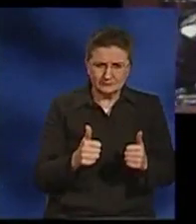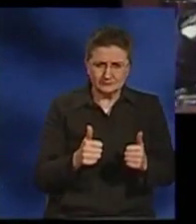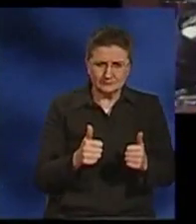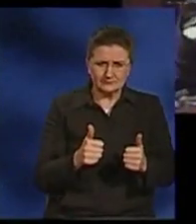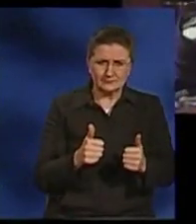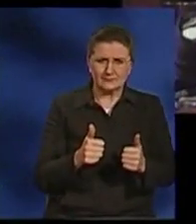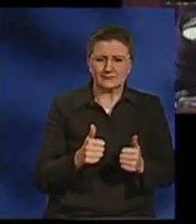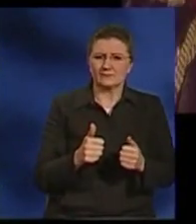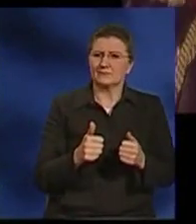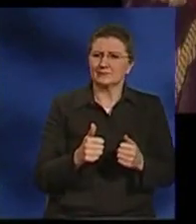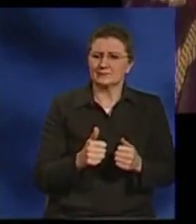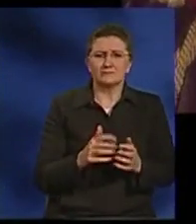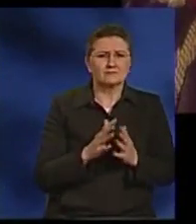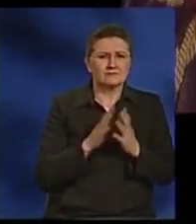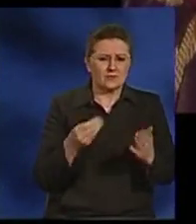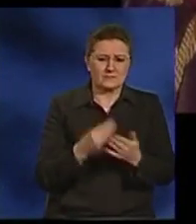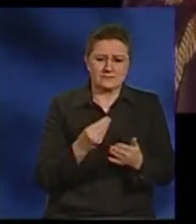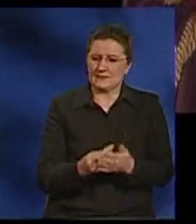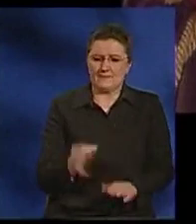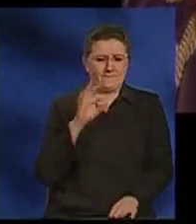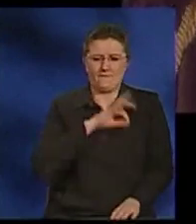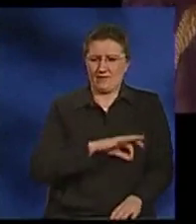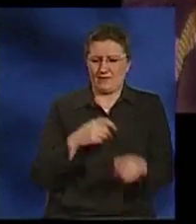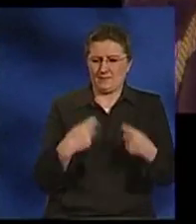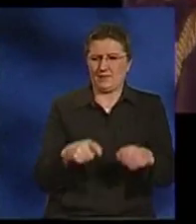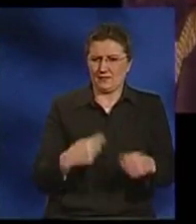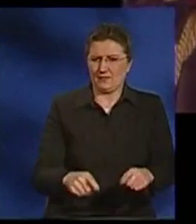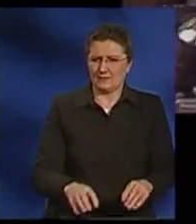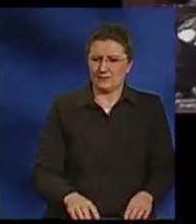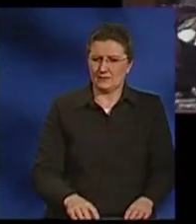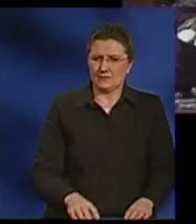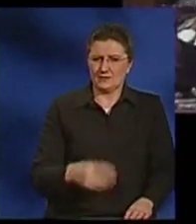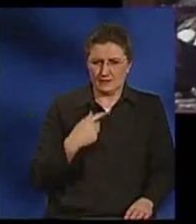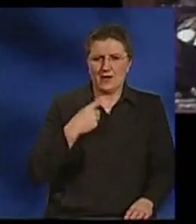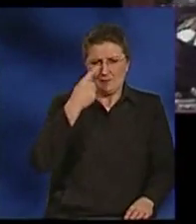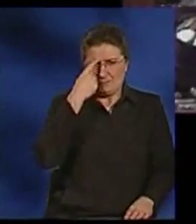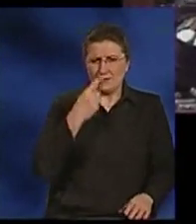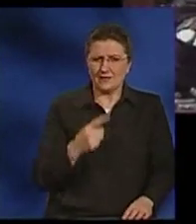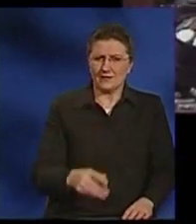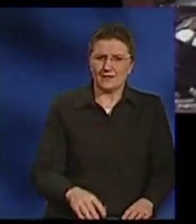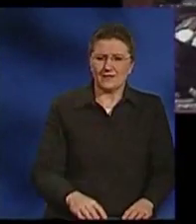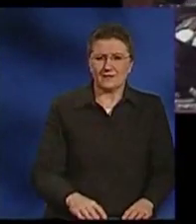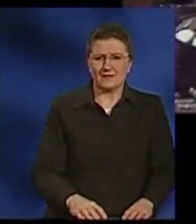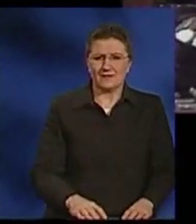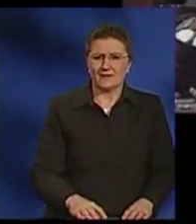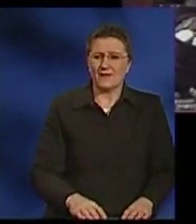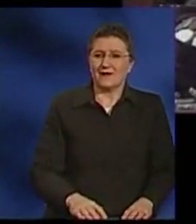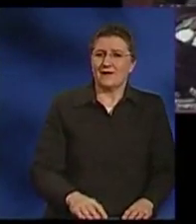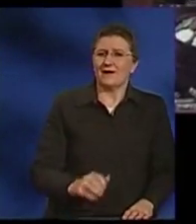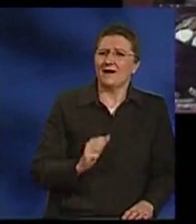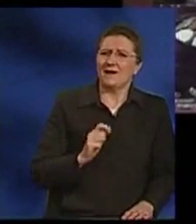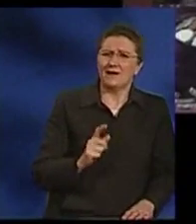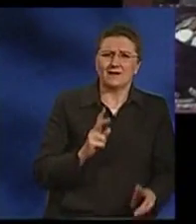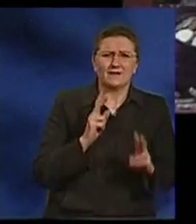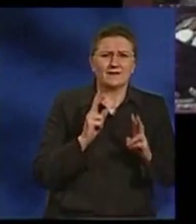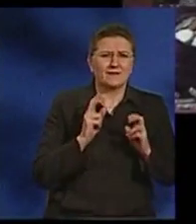к тому же он приносит огромный доход Да, я понимаю Ах, ваше королевское величество